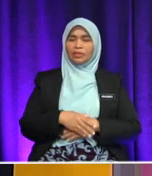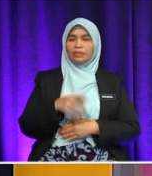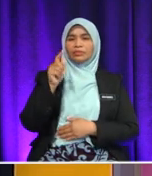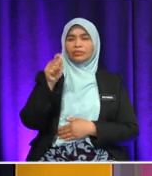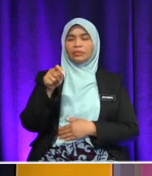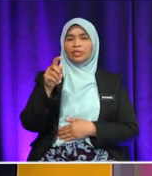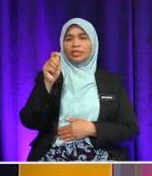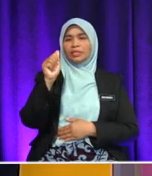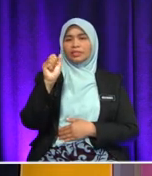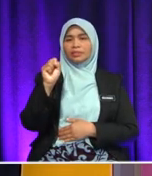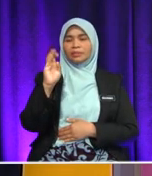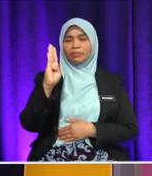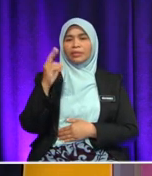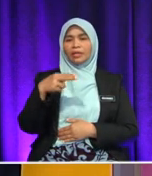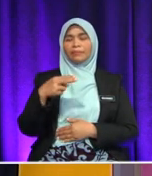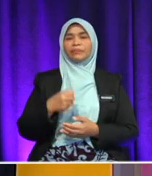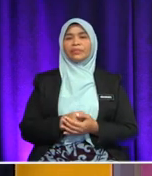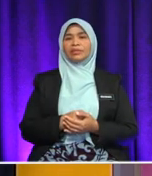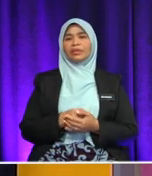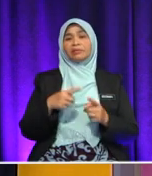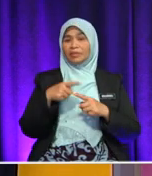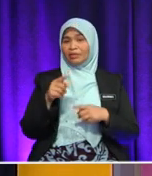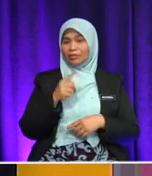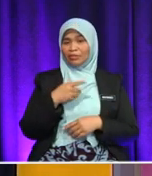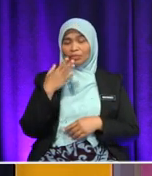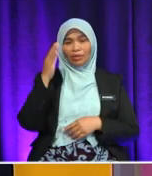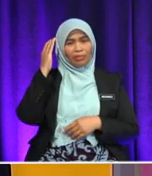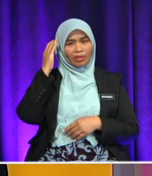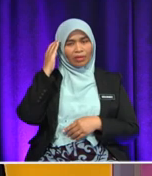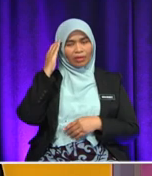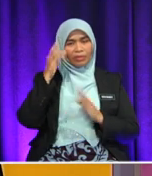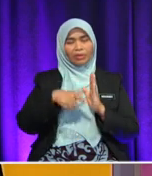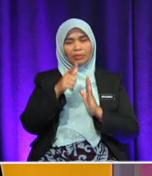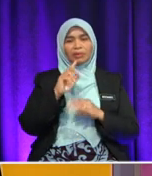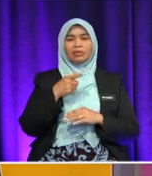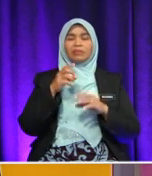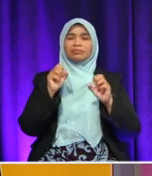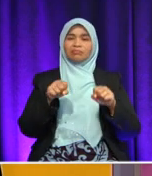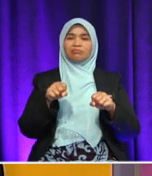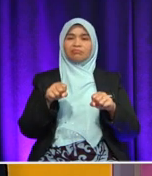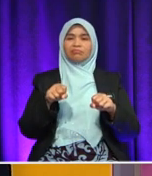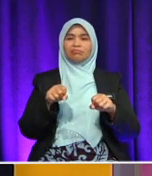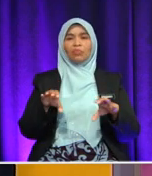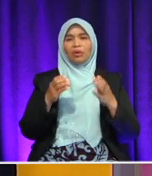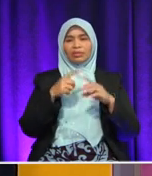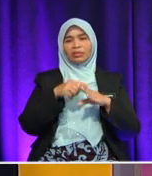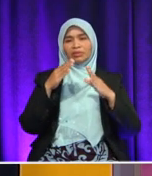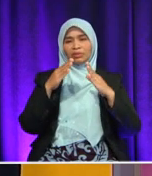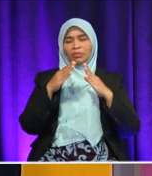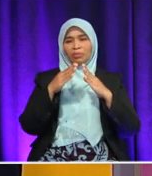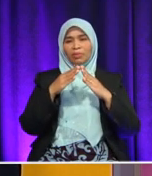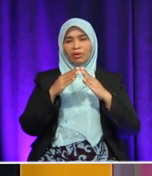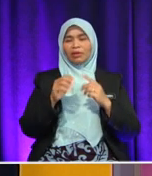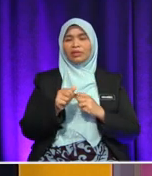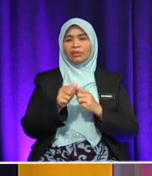jadi apabila ada kelebihannya kita kena amalkanlah laksanakan di rumah sekadar ataupun dengan kemampuan kita